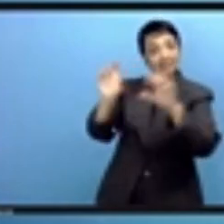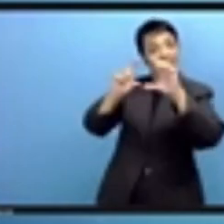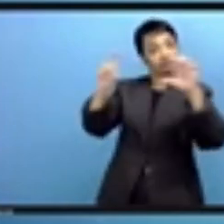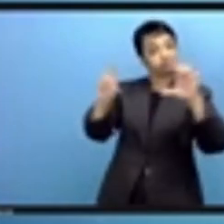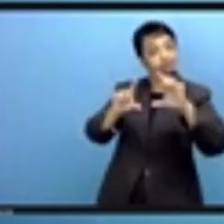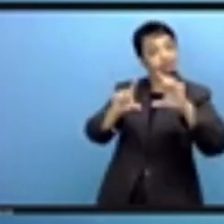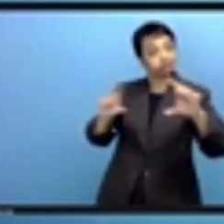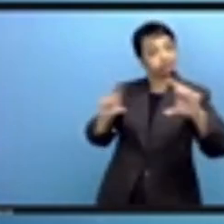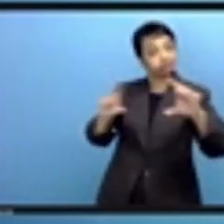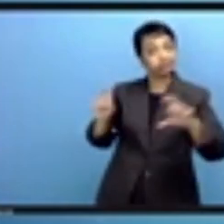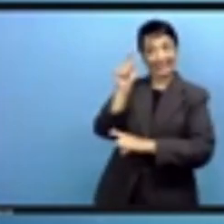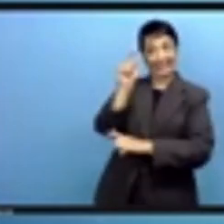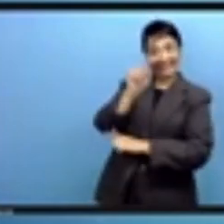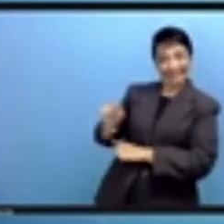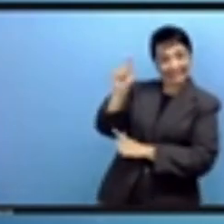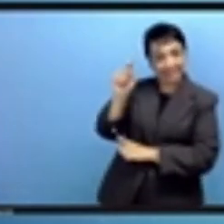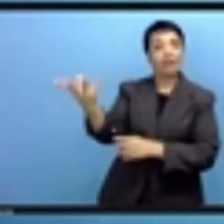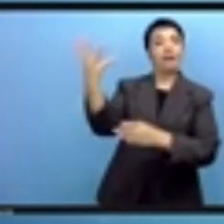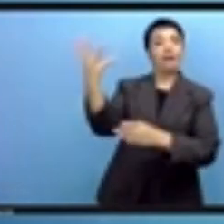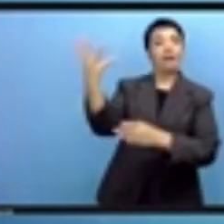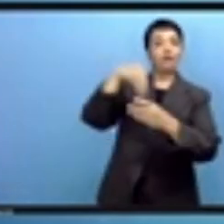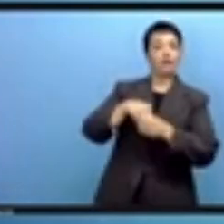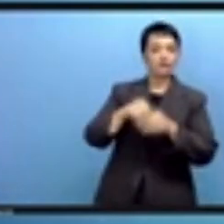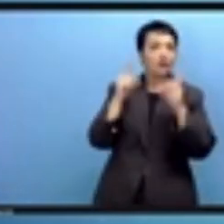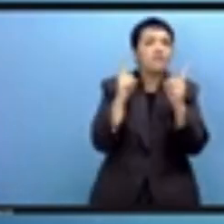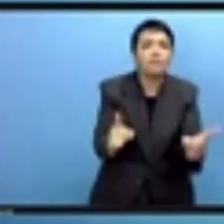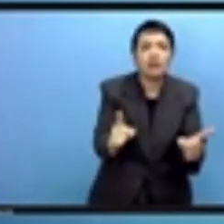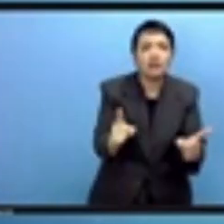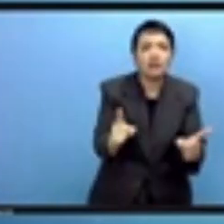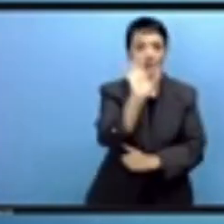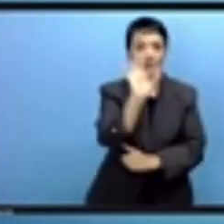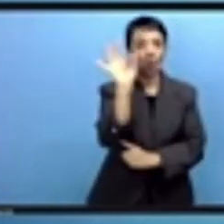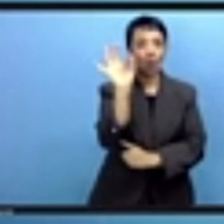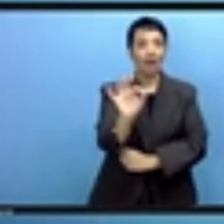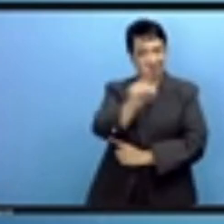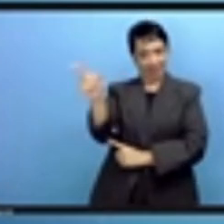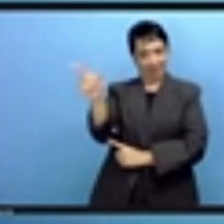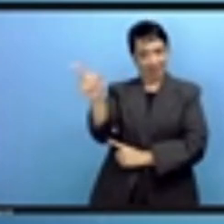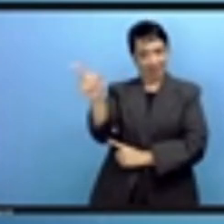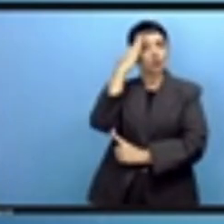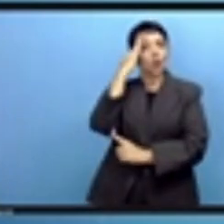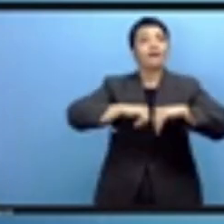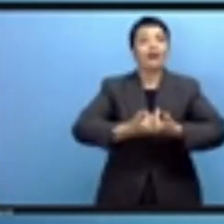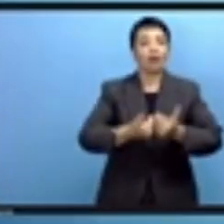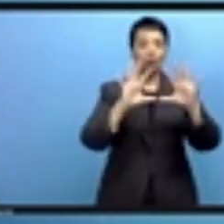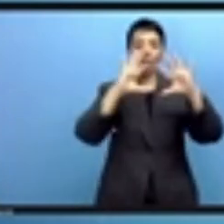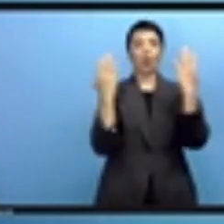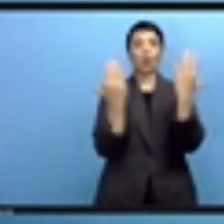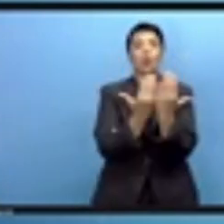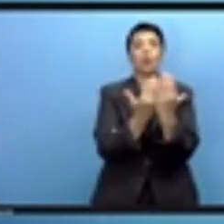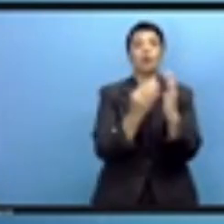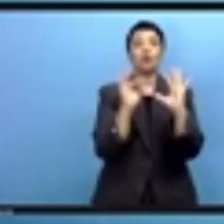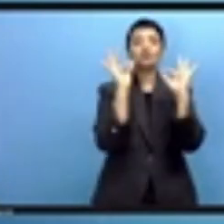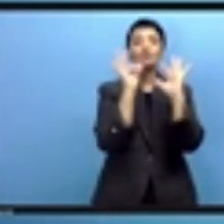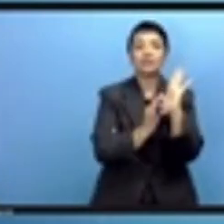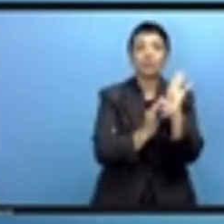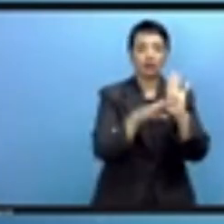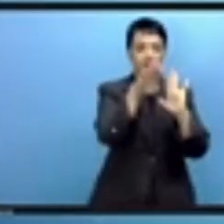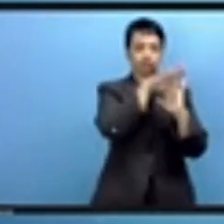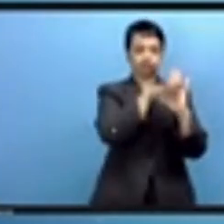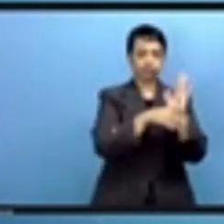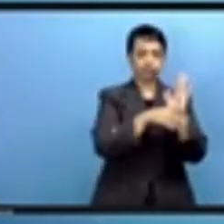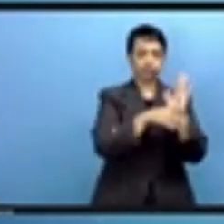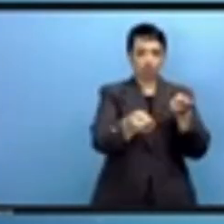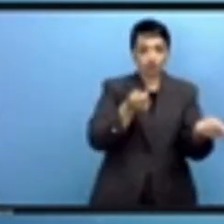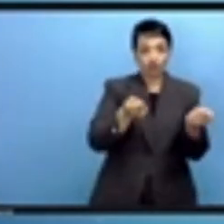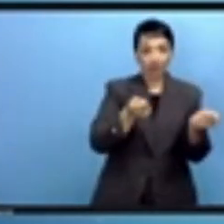架。那么我们需要去确保这个技术公司、科技公司和数字化的平